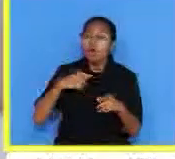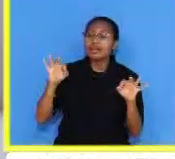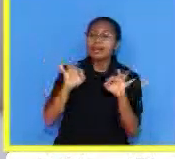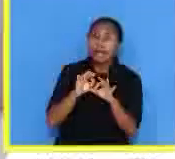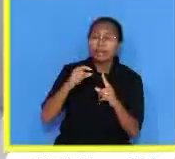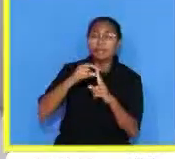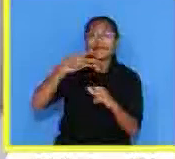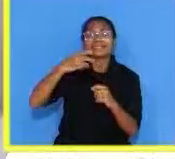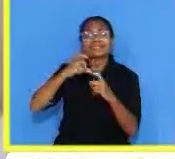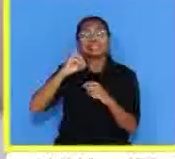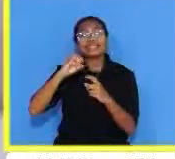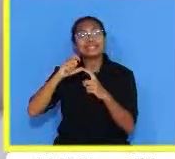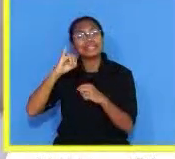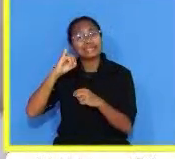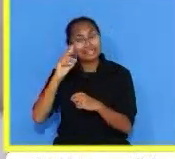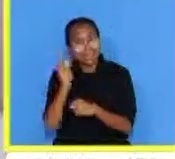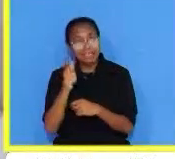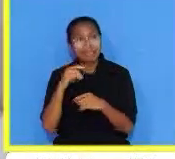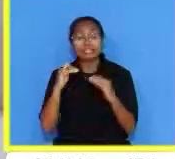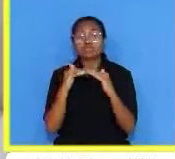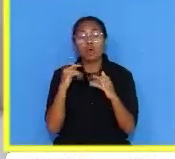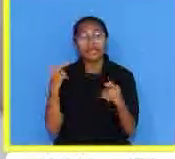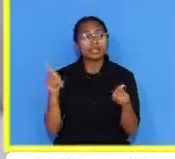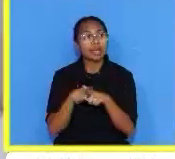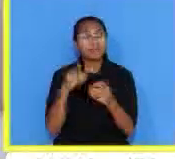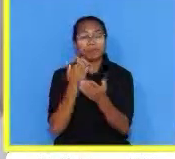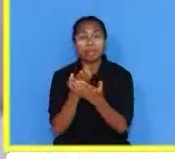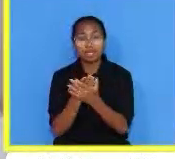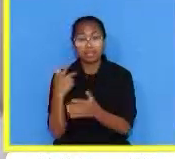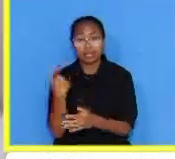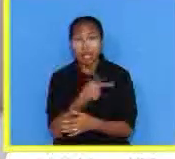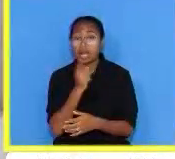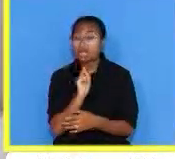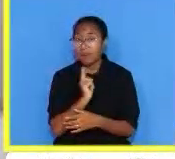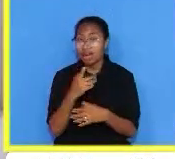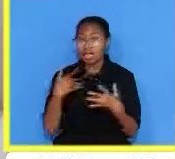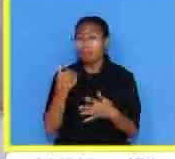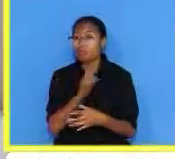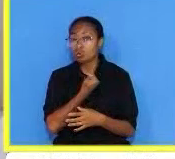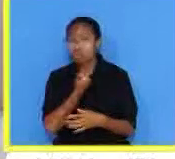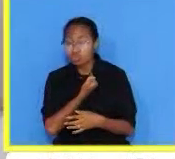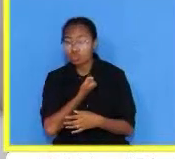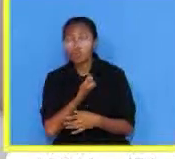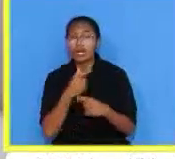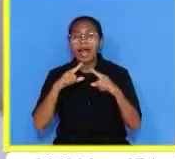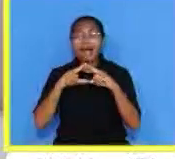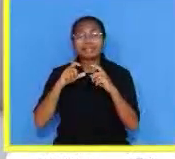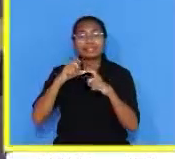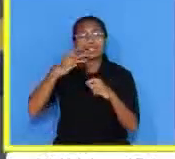pesisir-pesisir dan sesuai permintaan kita di mana yang masih perlu dilakukan akselerasi,